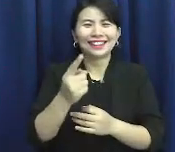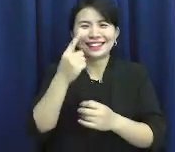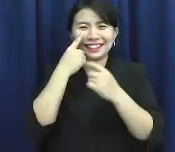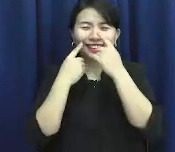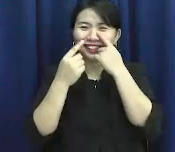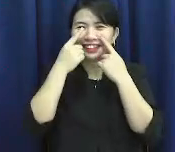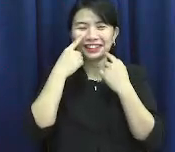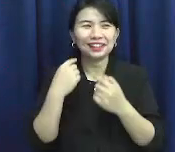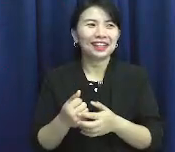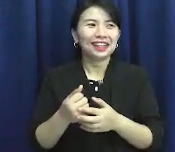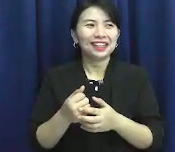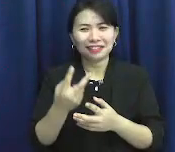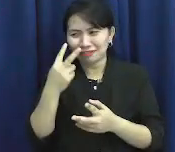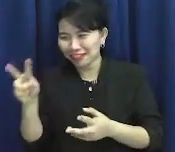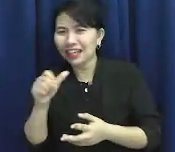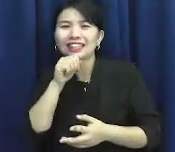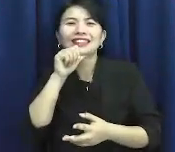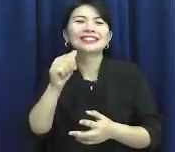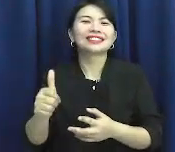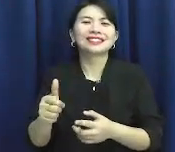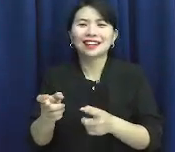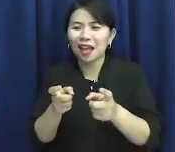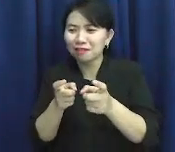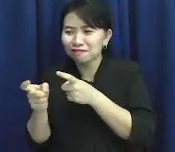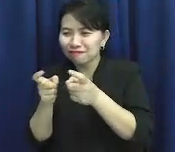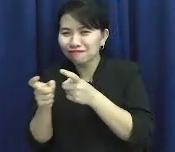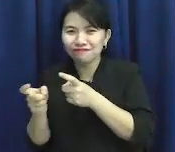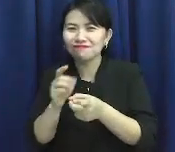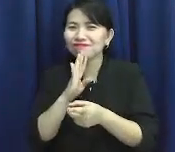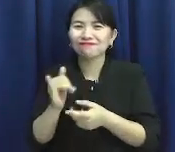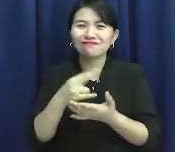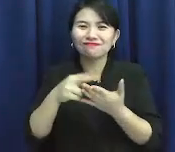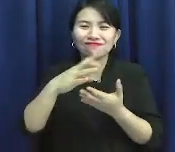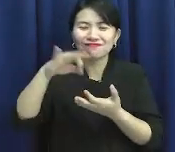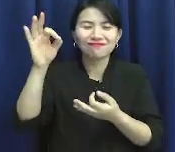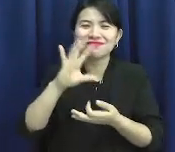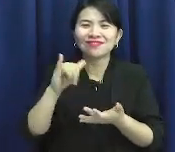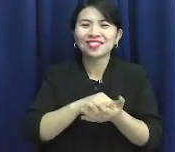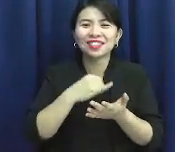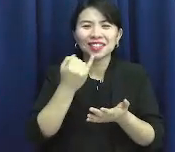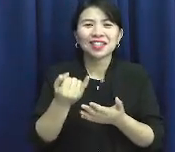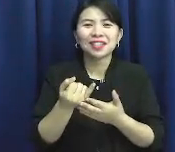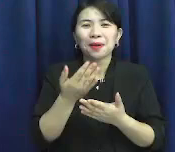You see? Puspos yun ang engkanto. Okay?